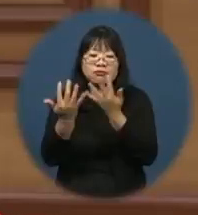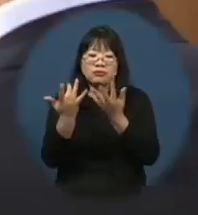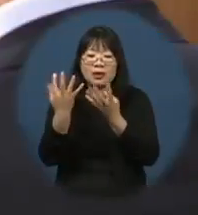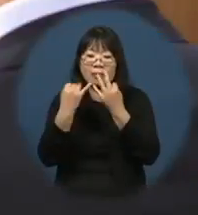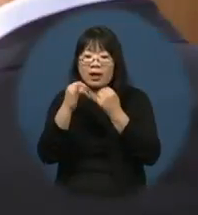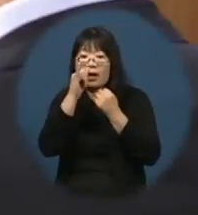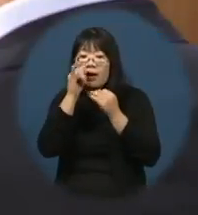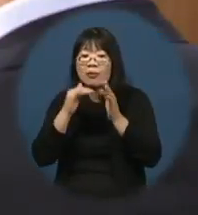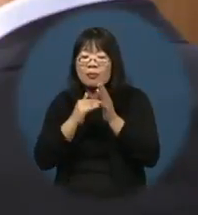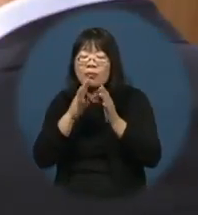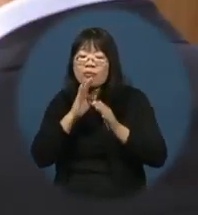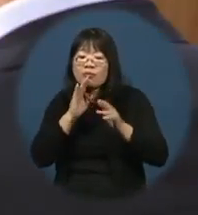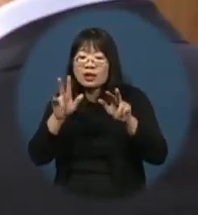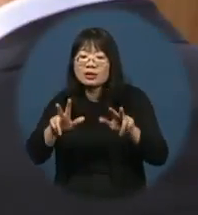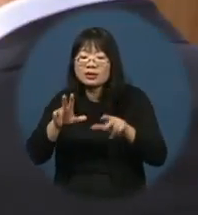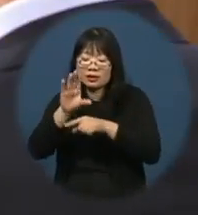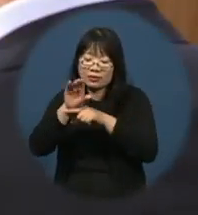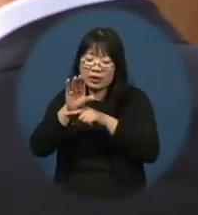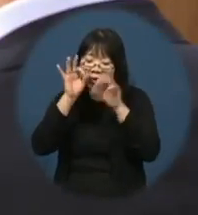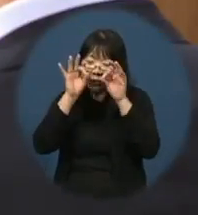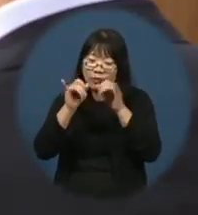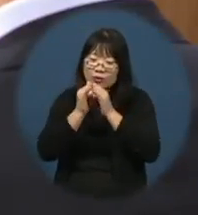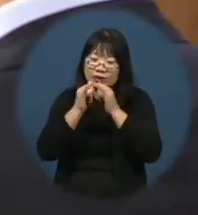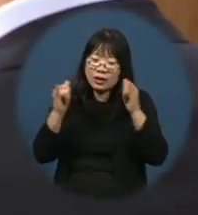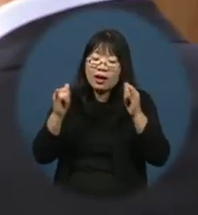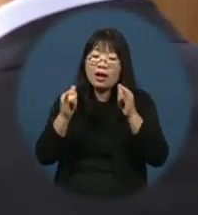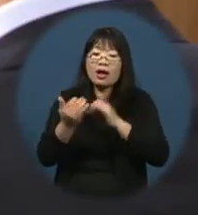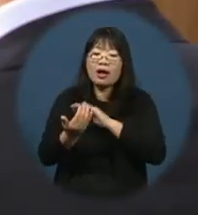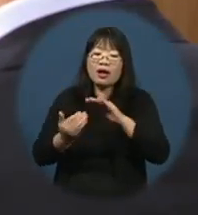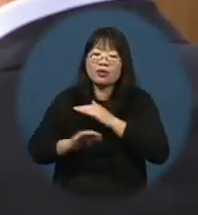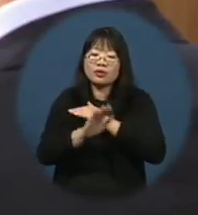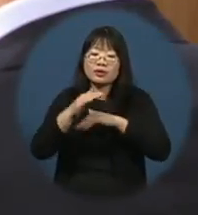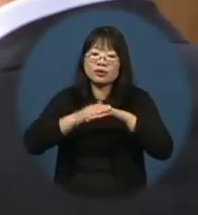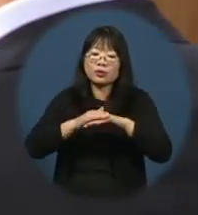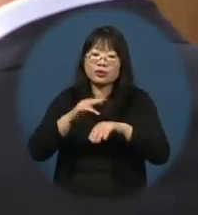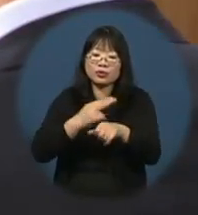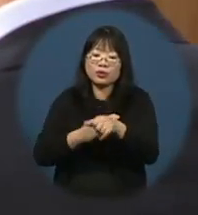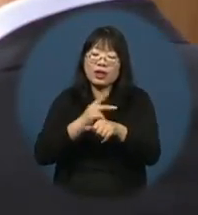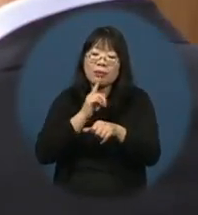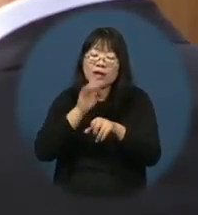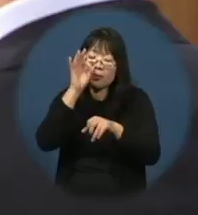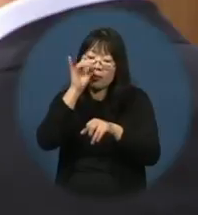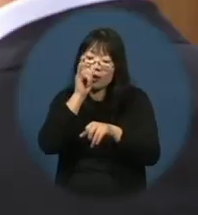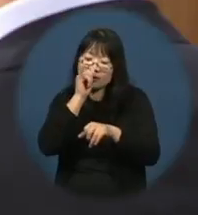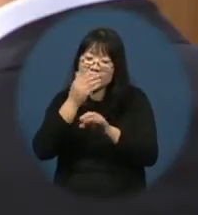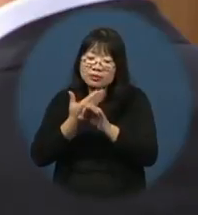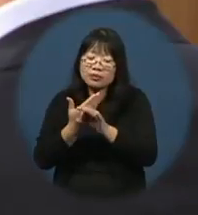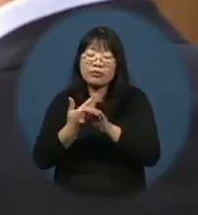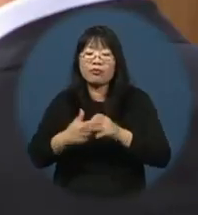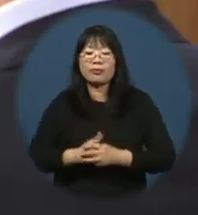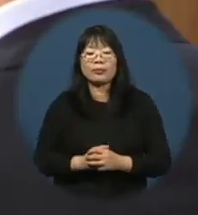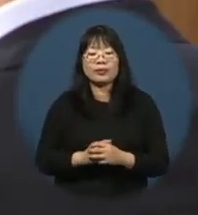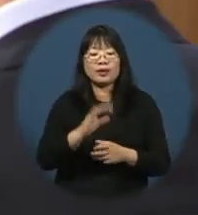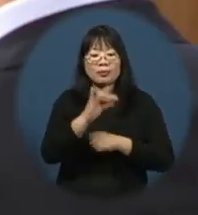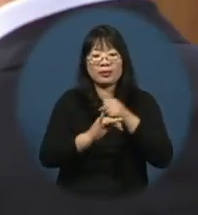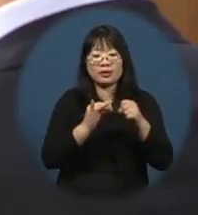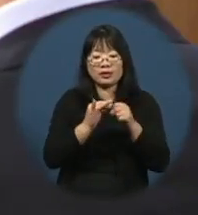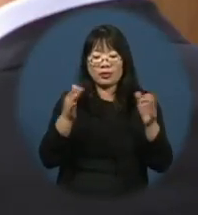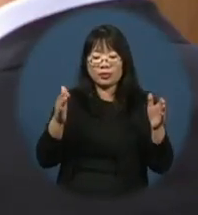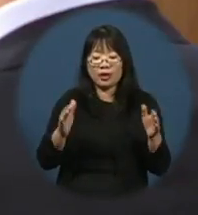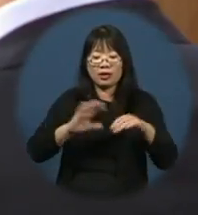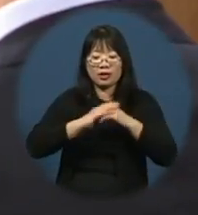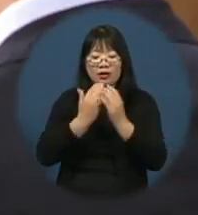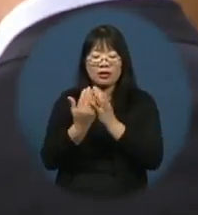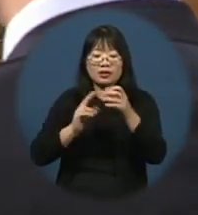그렇습니다. 그런데 지금 이 방송 지켜보시는 분들이 아까 우리 손 교수님 말씀을 기억하고 있다면 100년 동안에